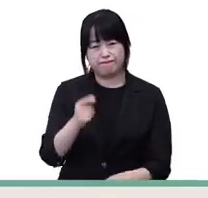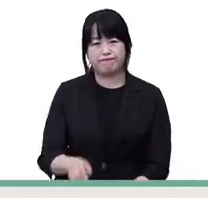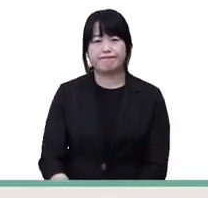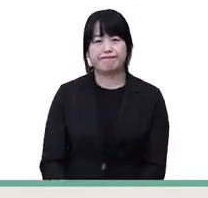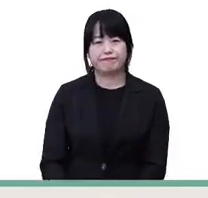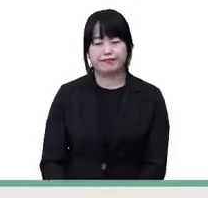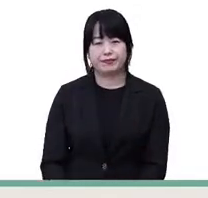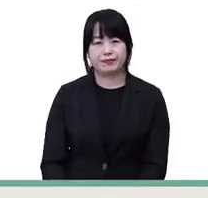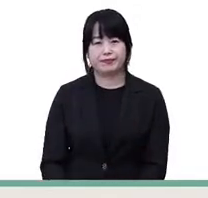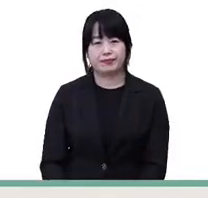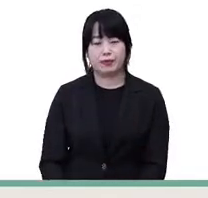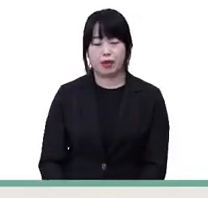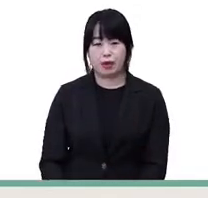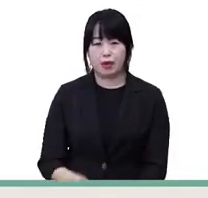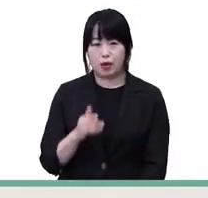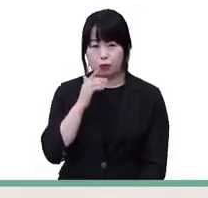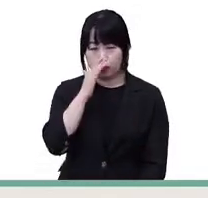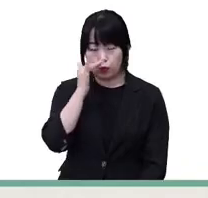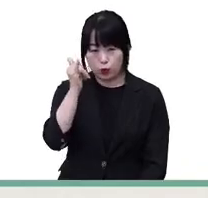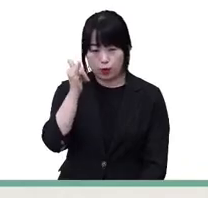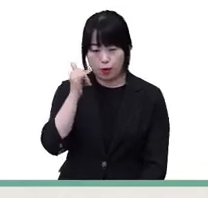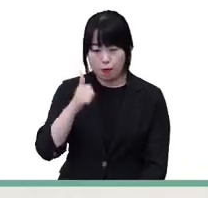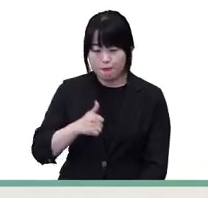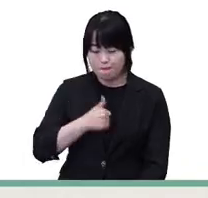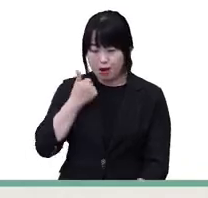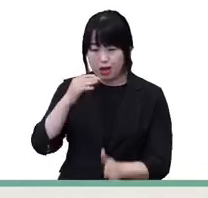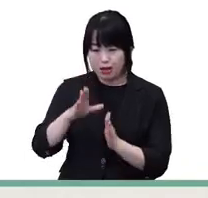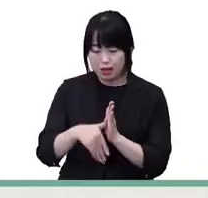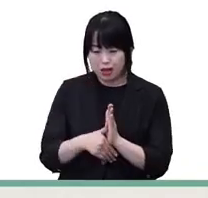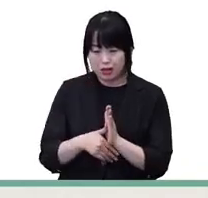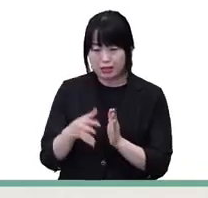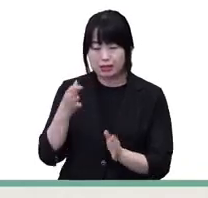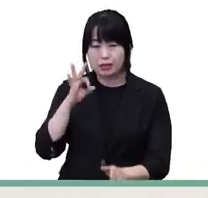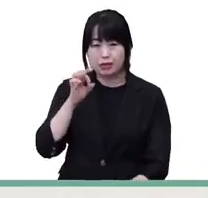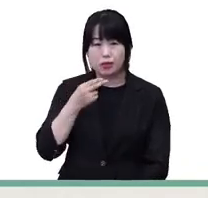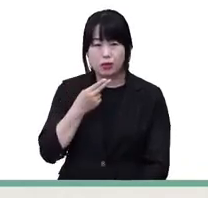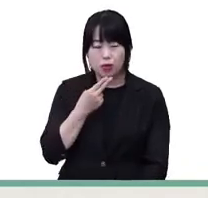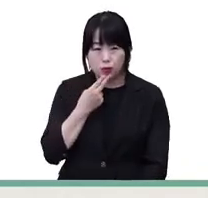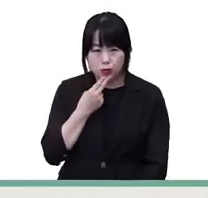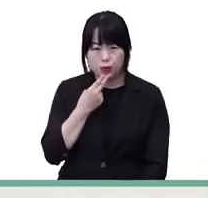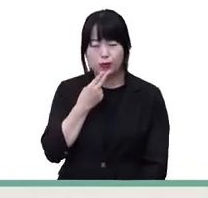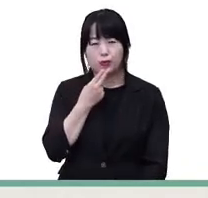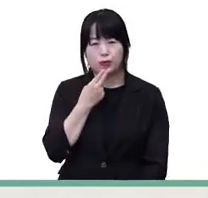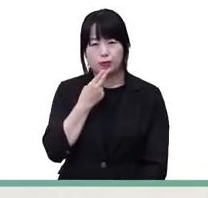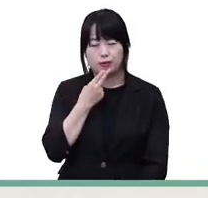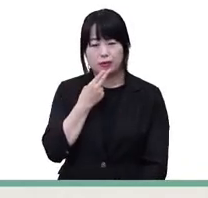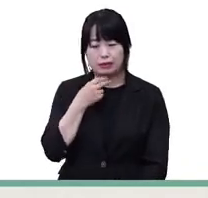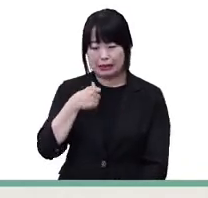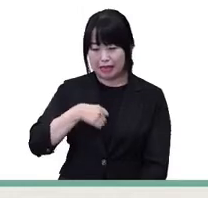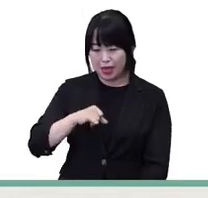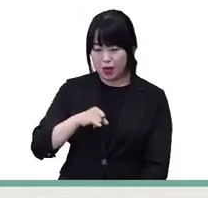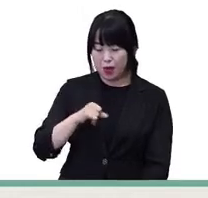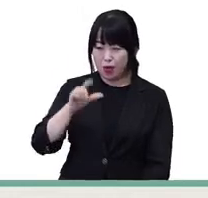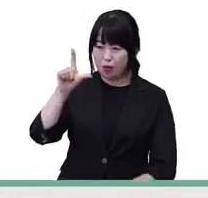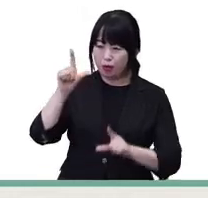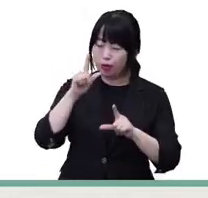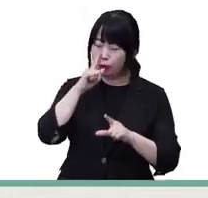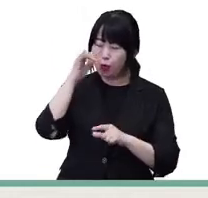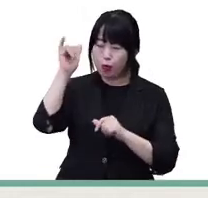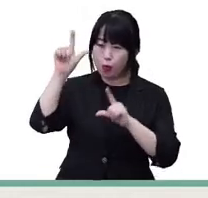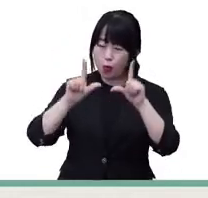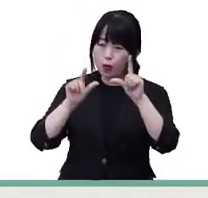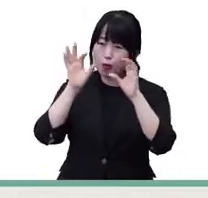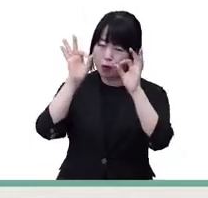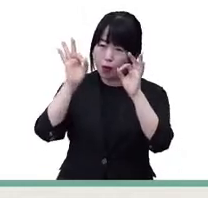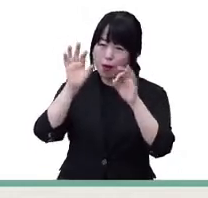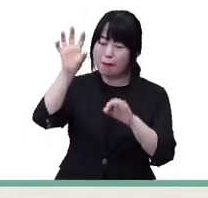됩니다. 그래서 분명히 화가 났는데도 인정하지 않는 것처럼 보이고요. 그러면 아이들도 속상한 일이